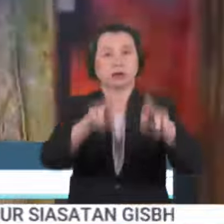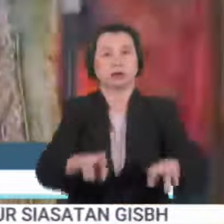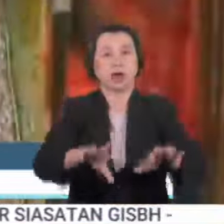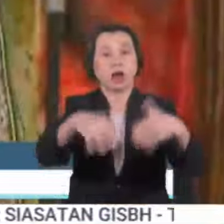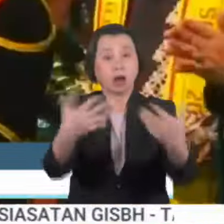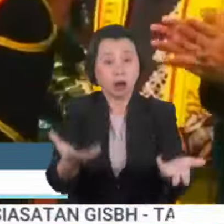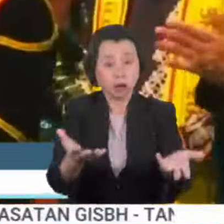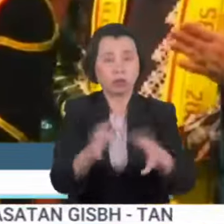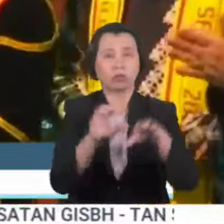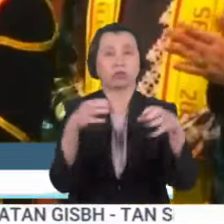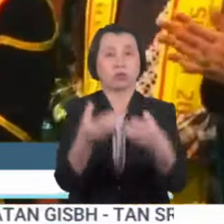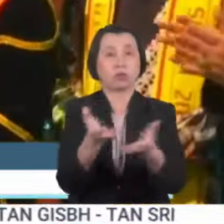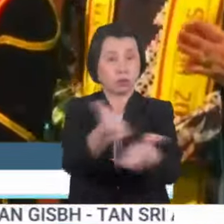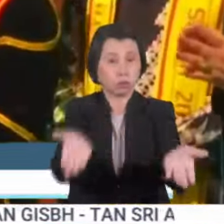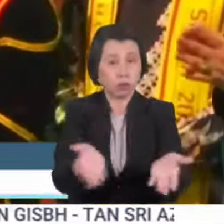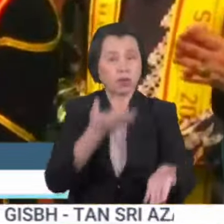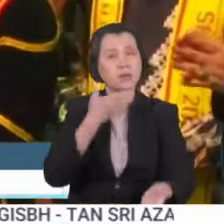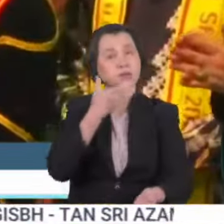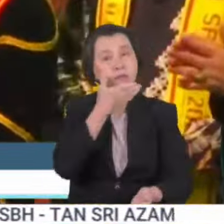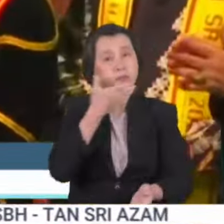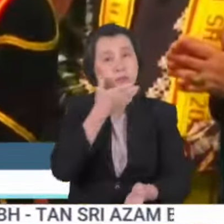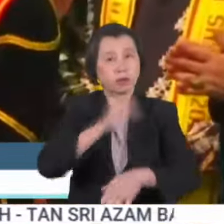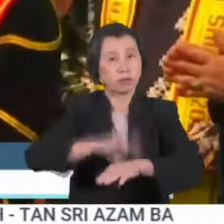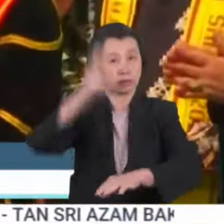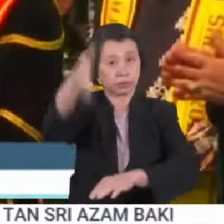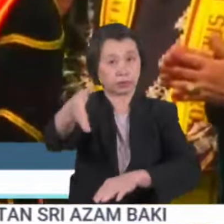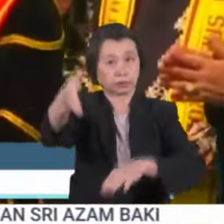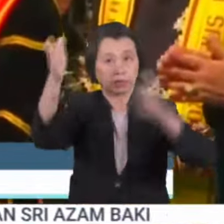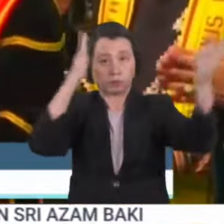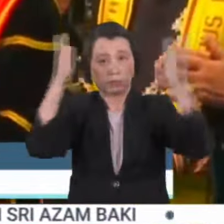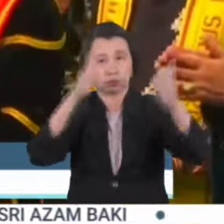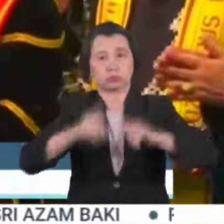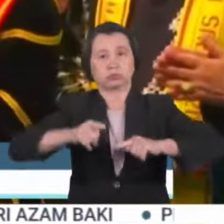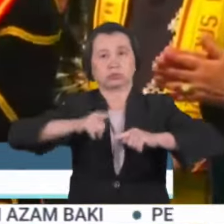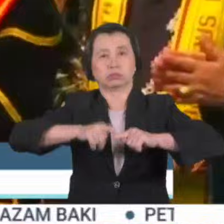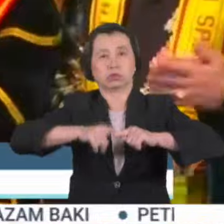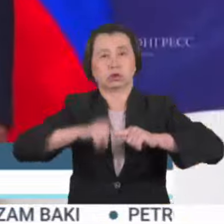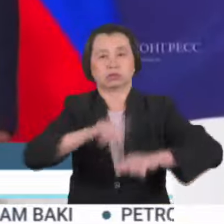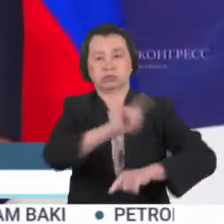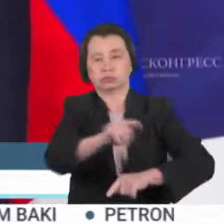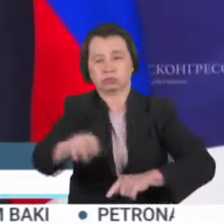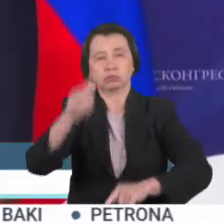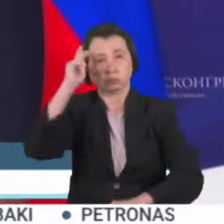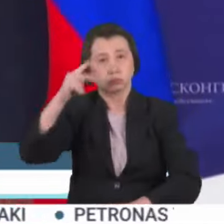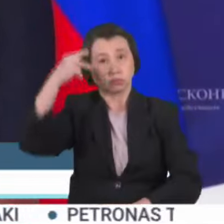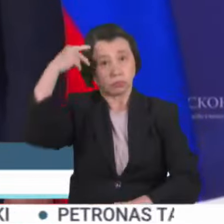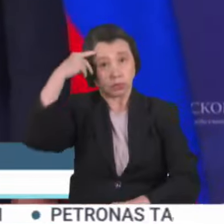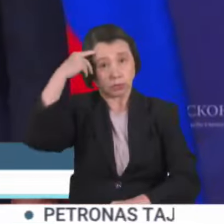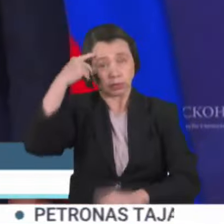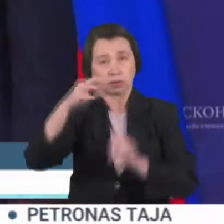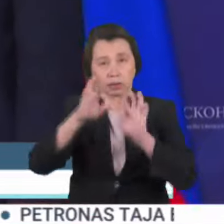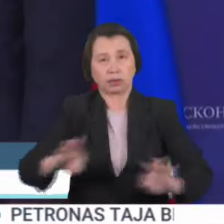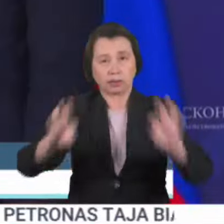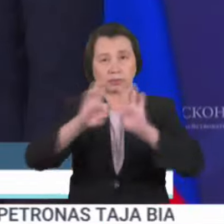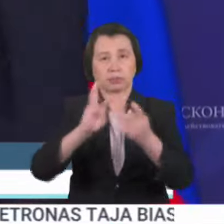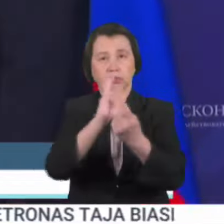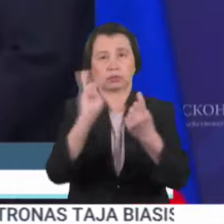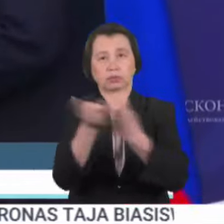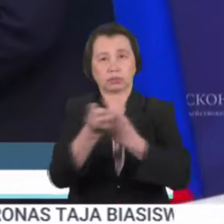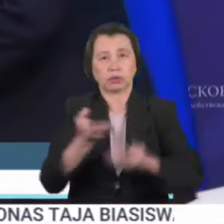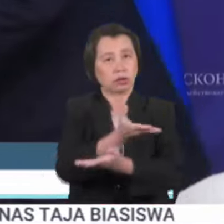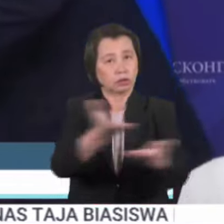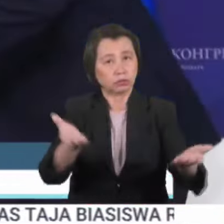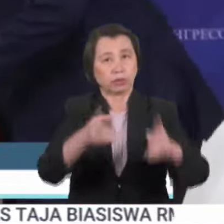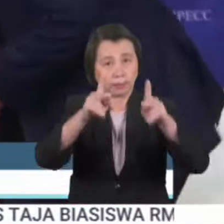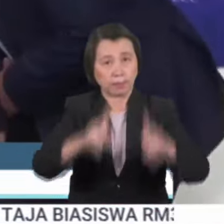muda, bahawa masa depan negara kita ini bergantung kepada politik yang mengutamakan kebajikan semua